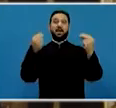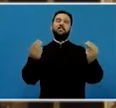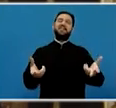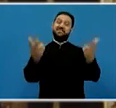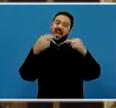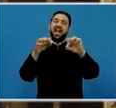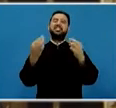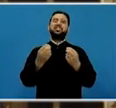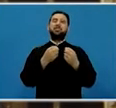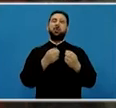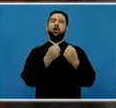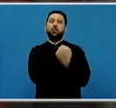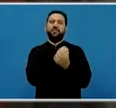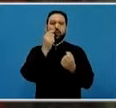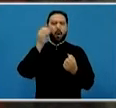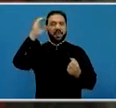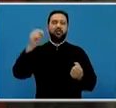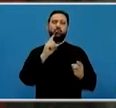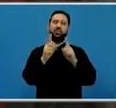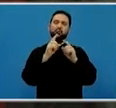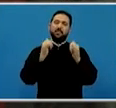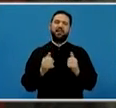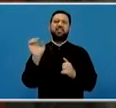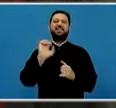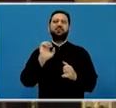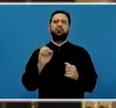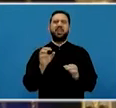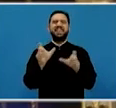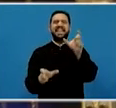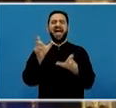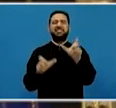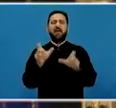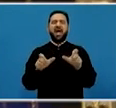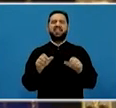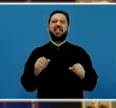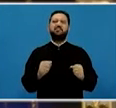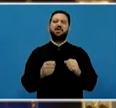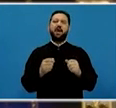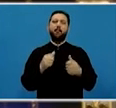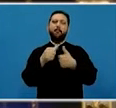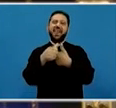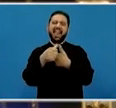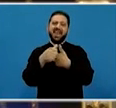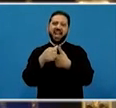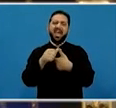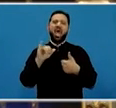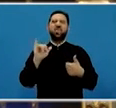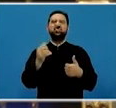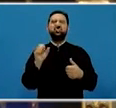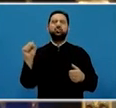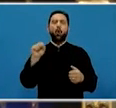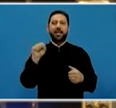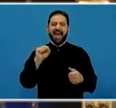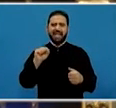Bine v-am regăsit, doamnelor și domnilor! Vorbim în această ediție despre solidaritate și prietenie. Și este alături de noi un prieten